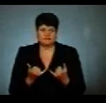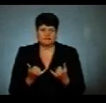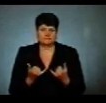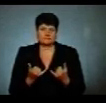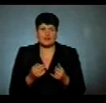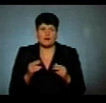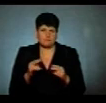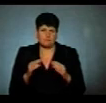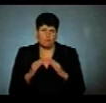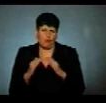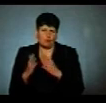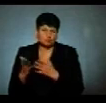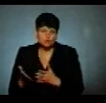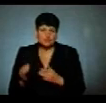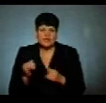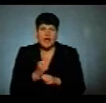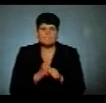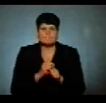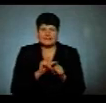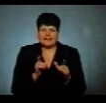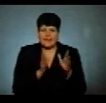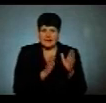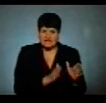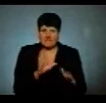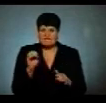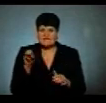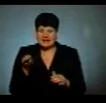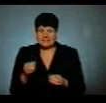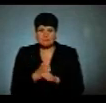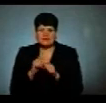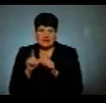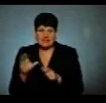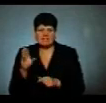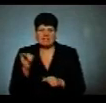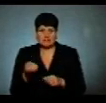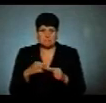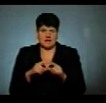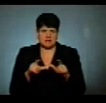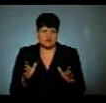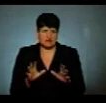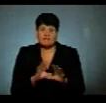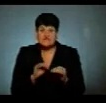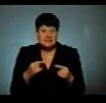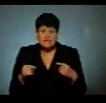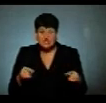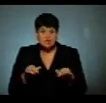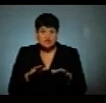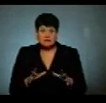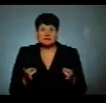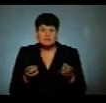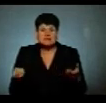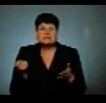для побуту, також аптеки, ветеринарні аптеки і ветеринарні магазини. Всі інші заклади рекомендовано